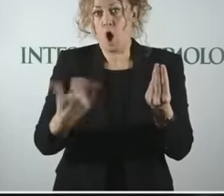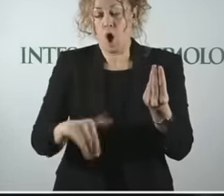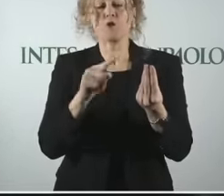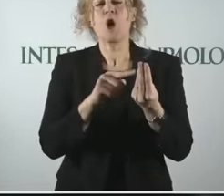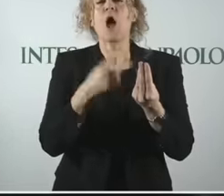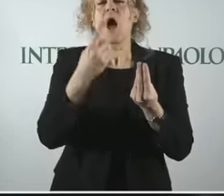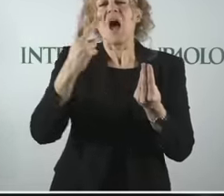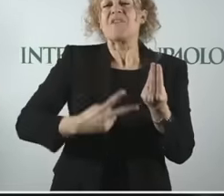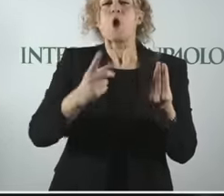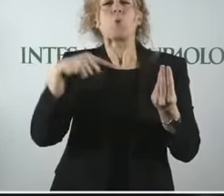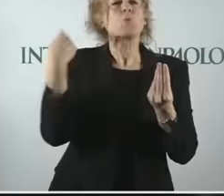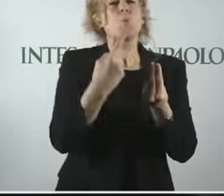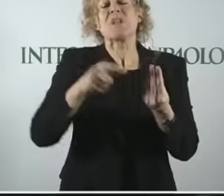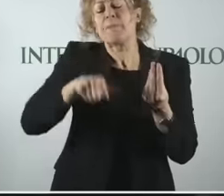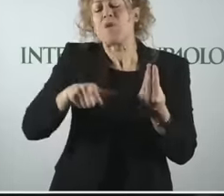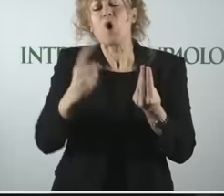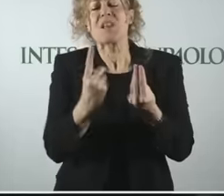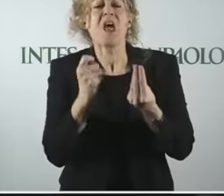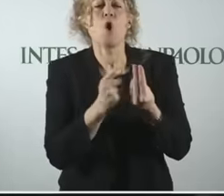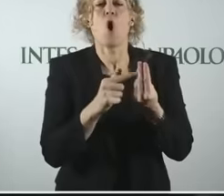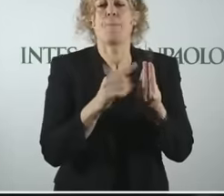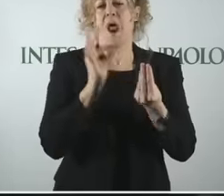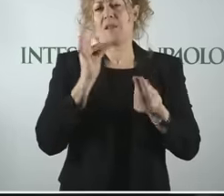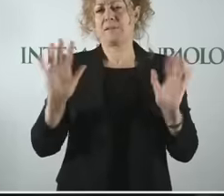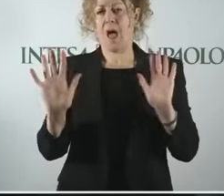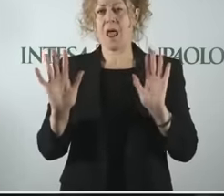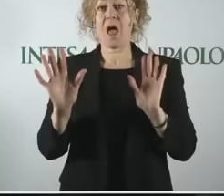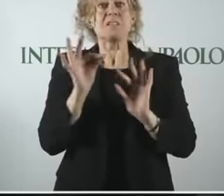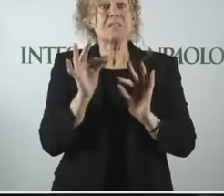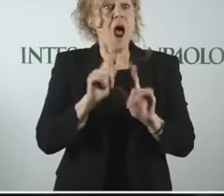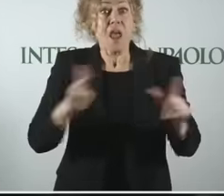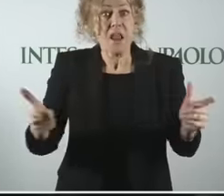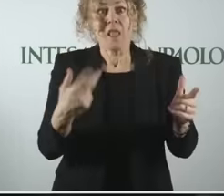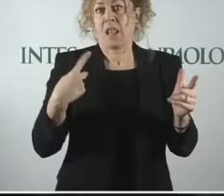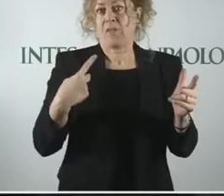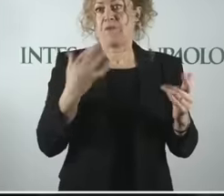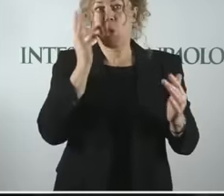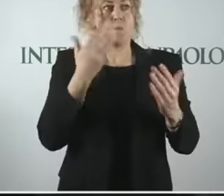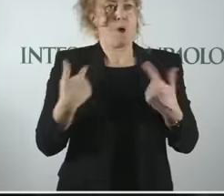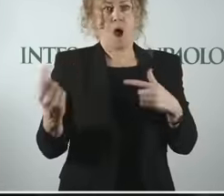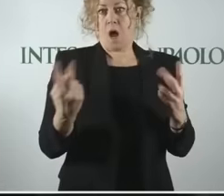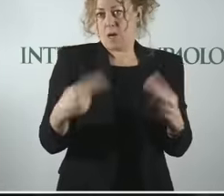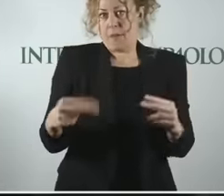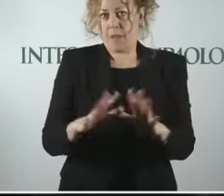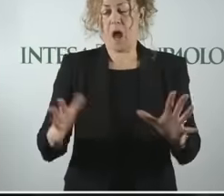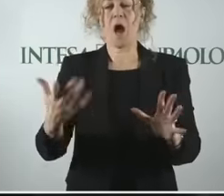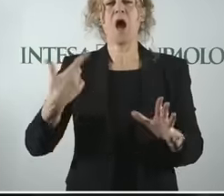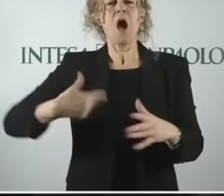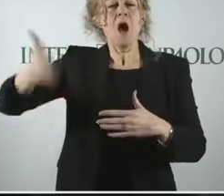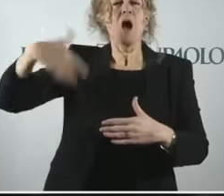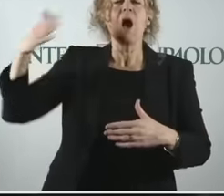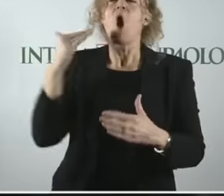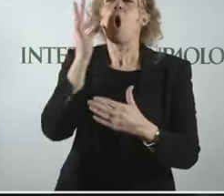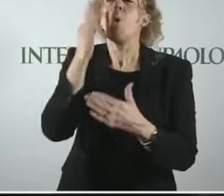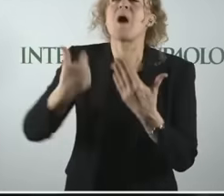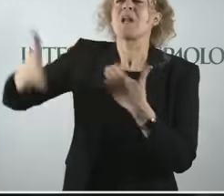delle poche cose che tutti dovevano comprare senza sale La vita umana non è possibile nella nostra civiltà da sempre si sono fatti